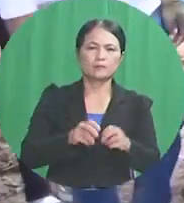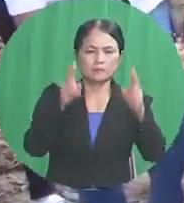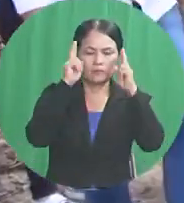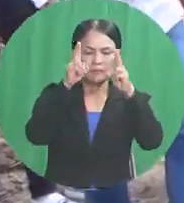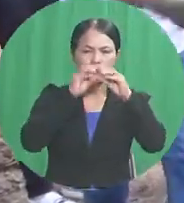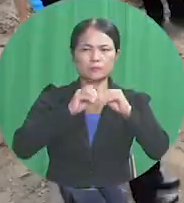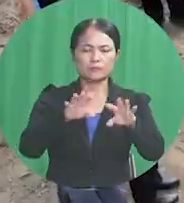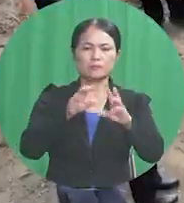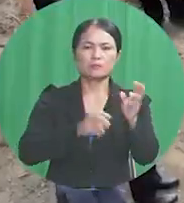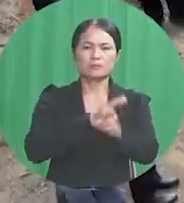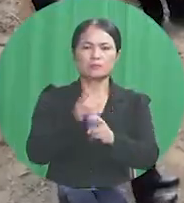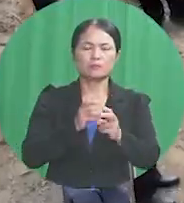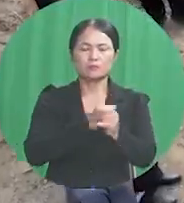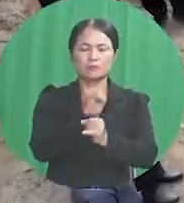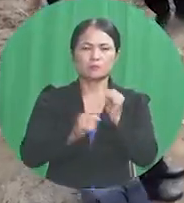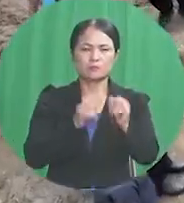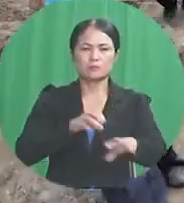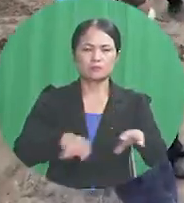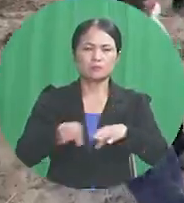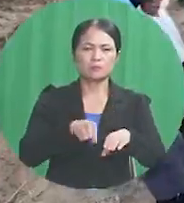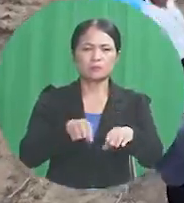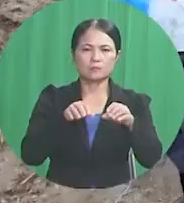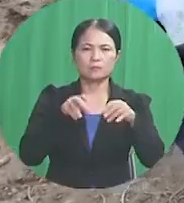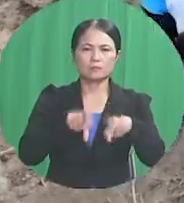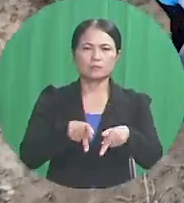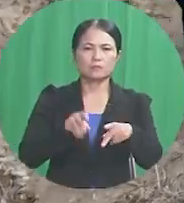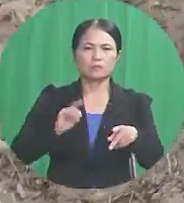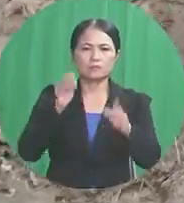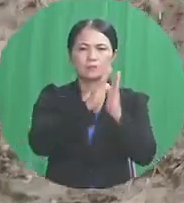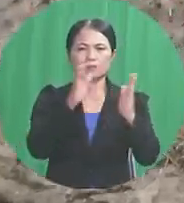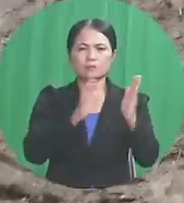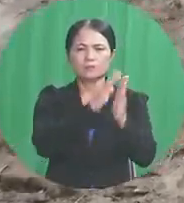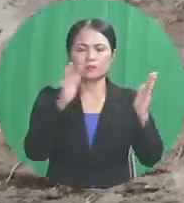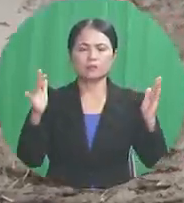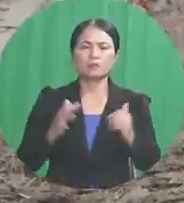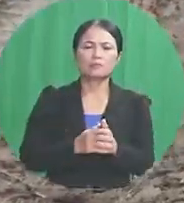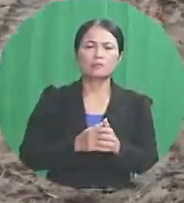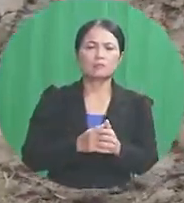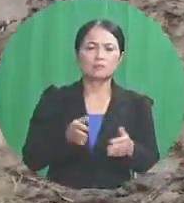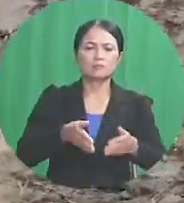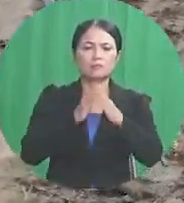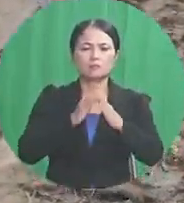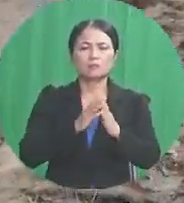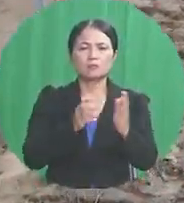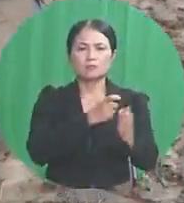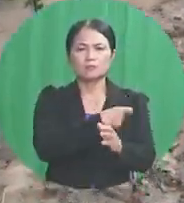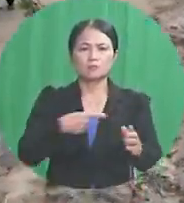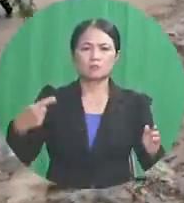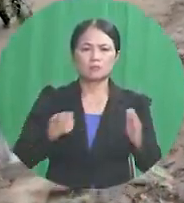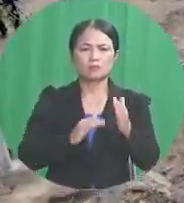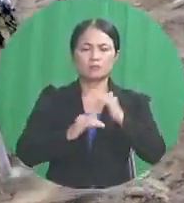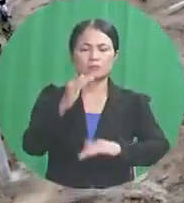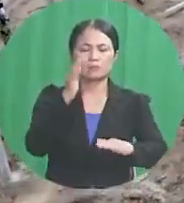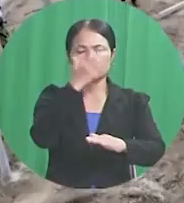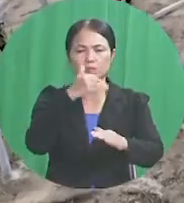สอบสายอันตรายอำเภอระเบียงมนุสัตว์ไพรหนึ่งไพรเชื่อบังการกำรงใบตองหนึ่งบังการสา